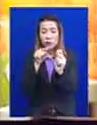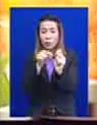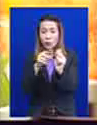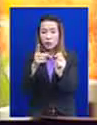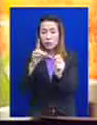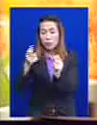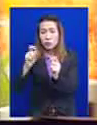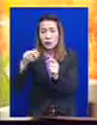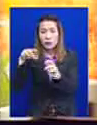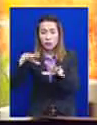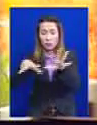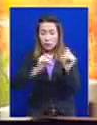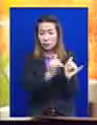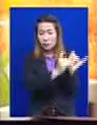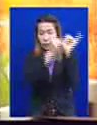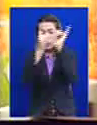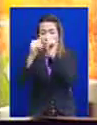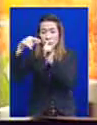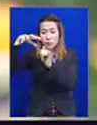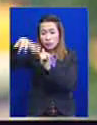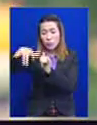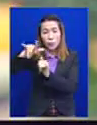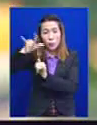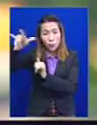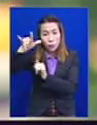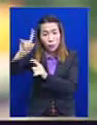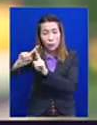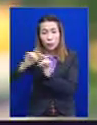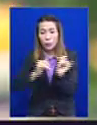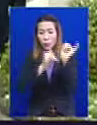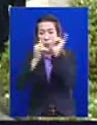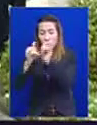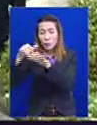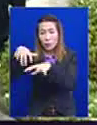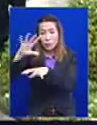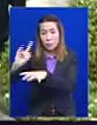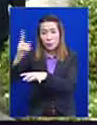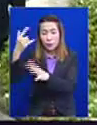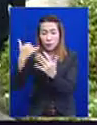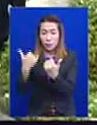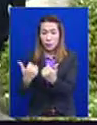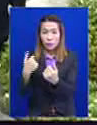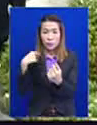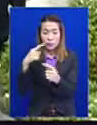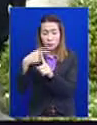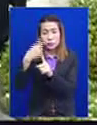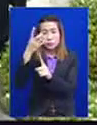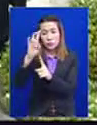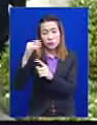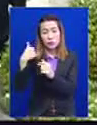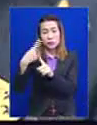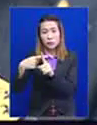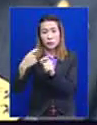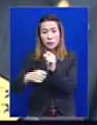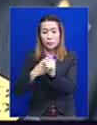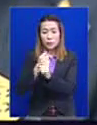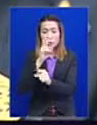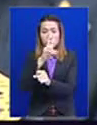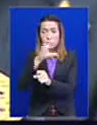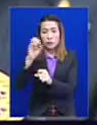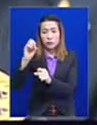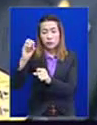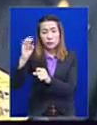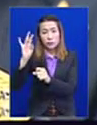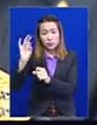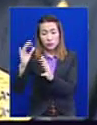ดยดำเนินการย้ายกำลังพลอุปกรณ์และเครื่องบินไปไว้อย่างที่ตั้งใหม่ในวันที่27มีนาคม2457ก